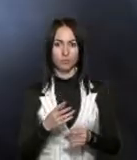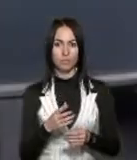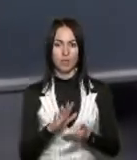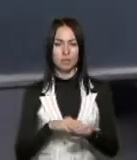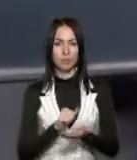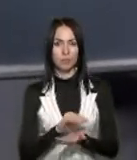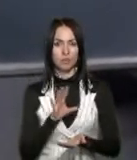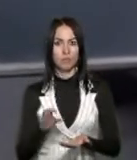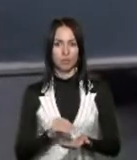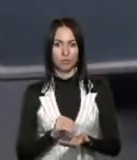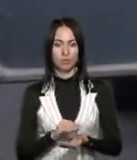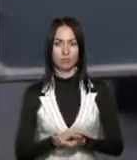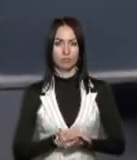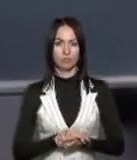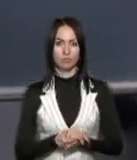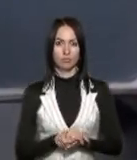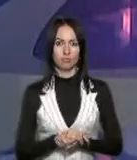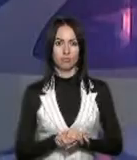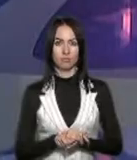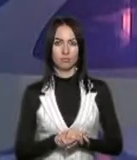Антон Калита. Новини на Суспільному. Харків.